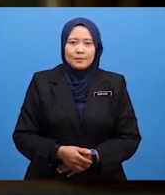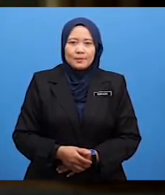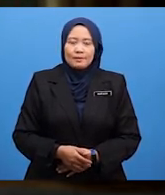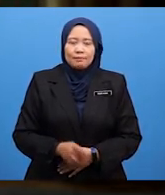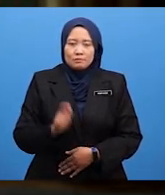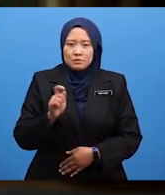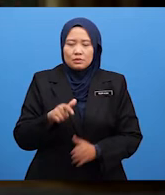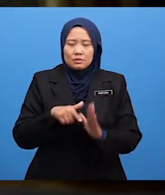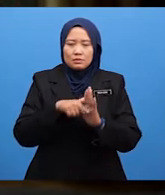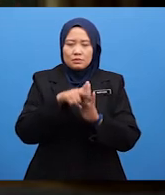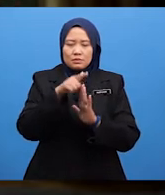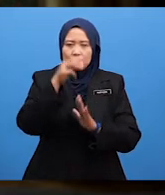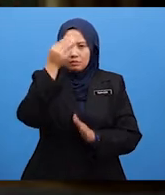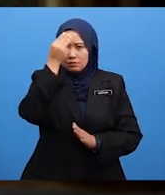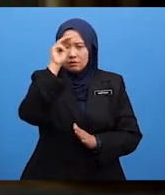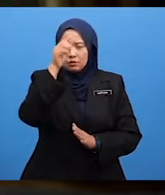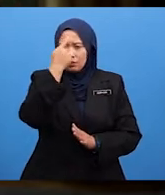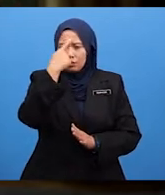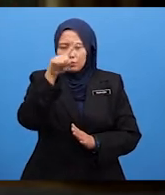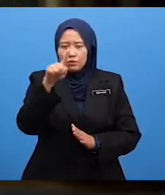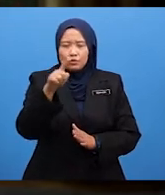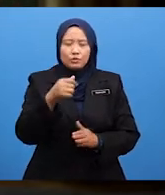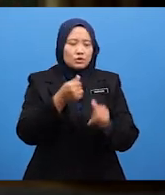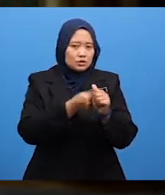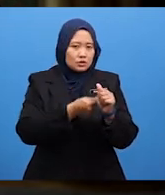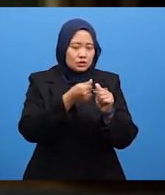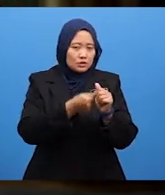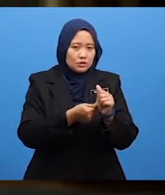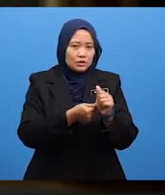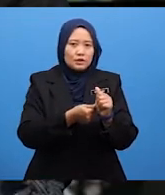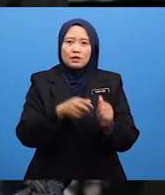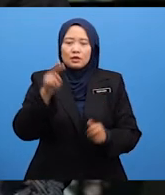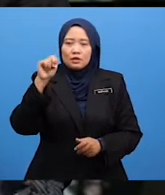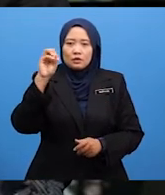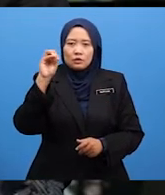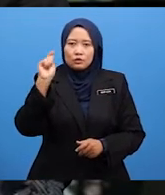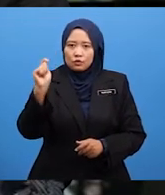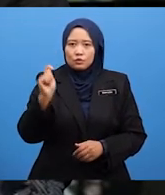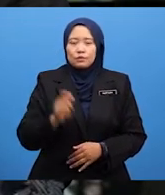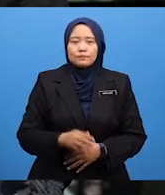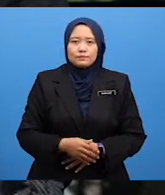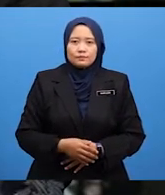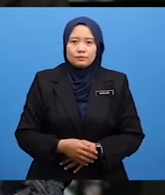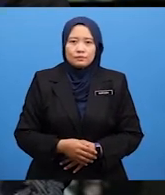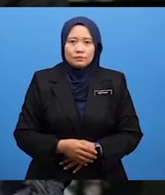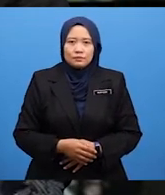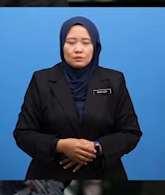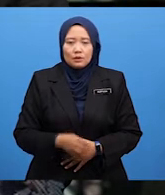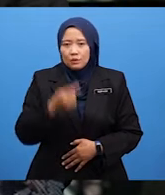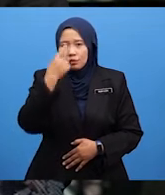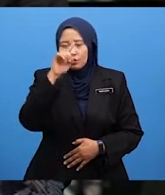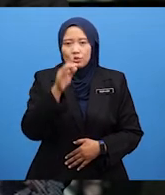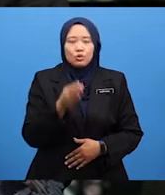yang lebih tinggi untuk memulakan setiap not dengan memetik dulu ke atas dan barulah ke bawah. Jadi seterusnya untuk